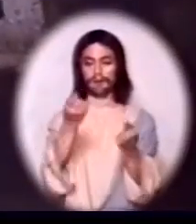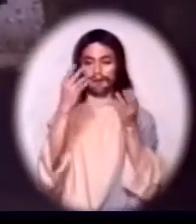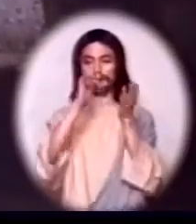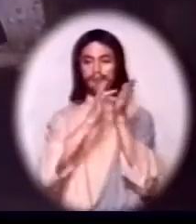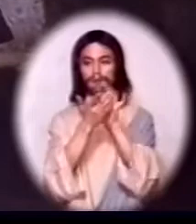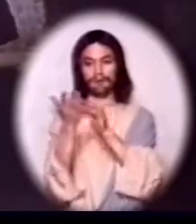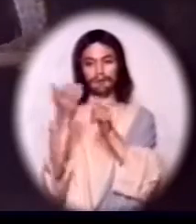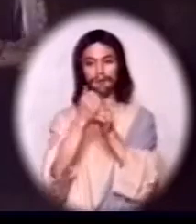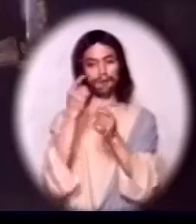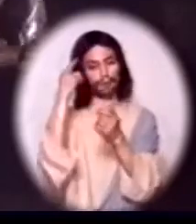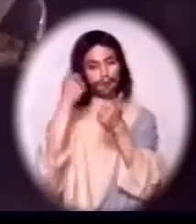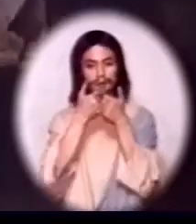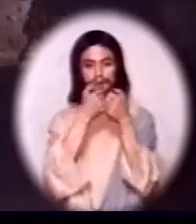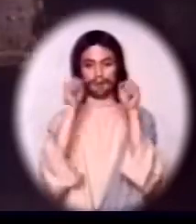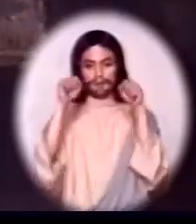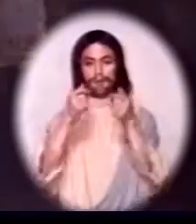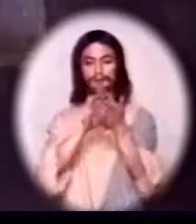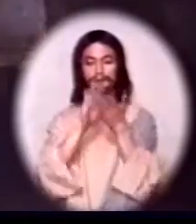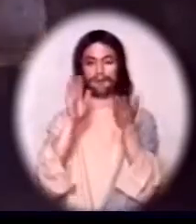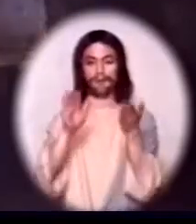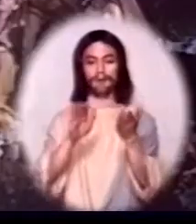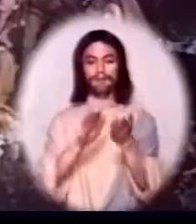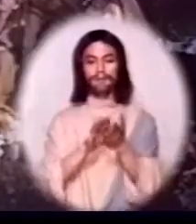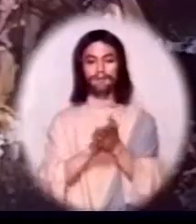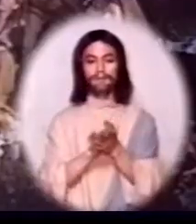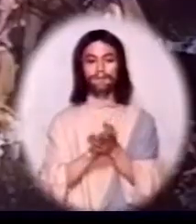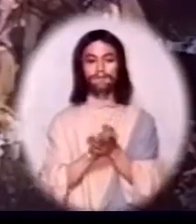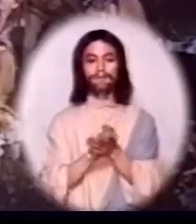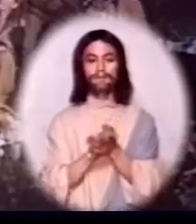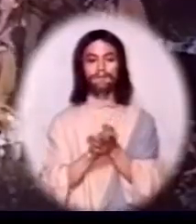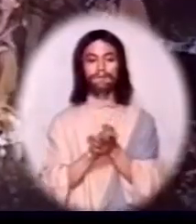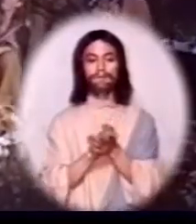대제사장들과 예수를 잡을 궁리를 했습니다.